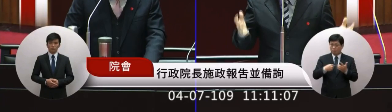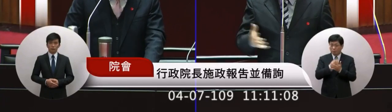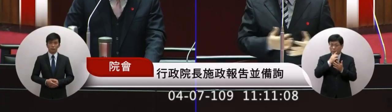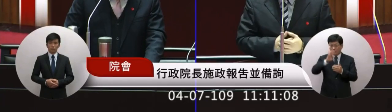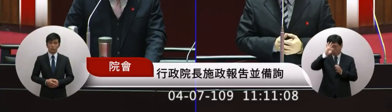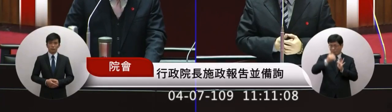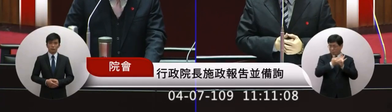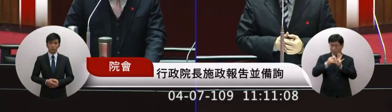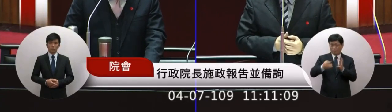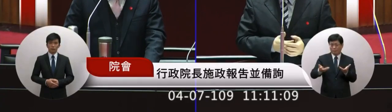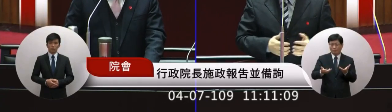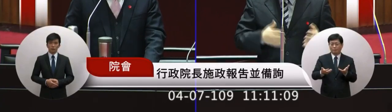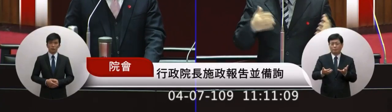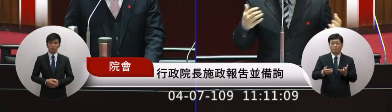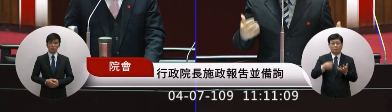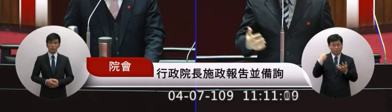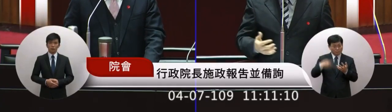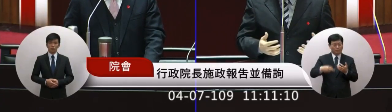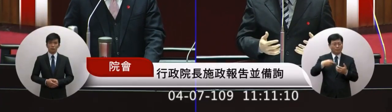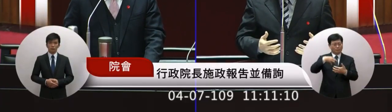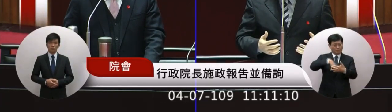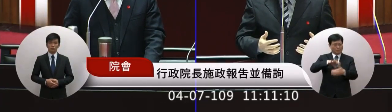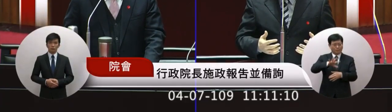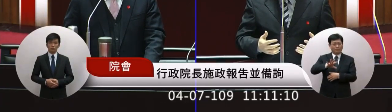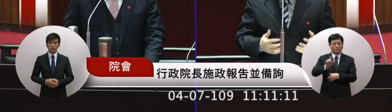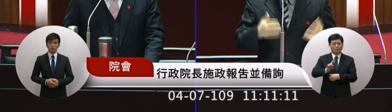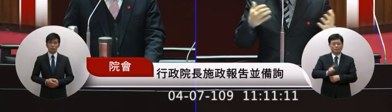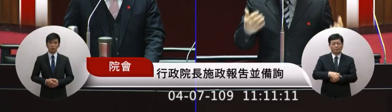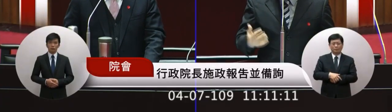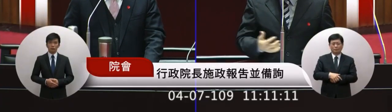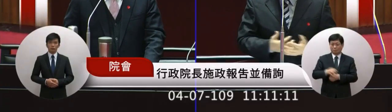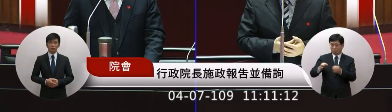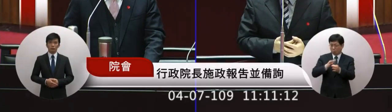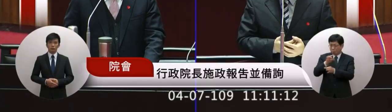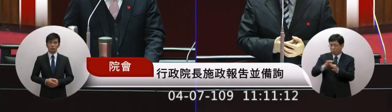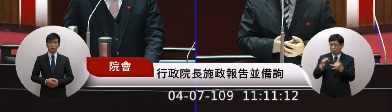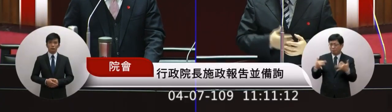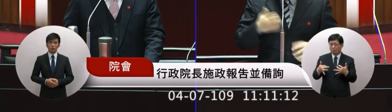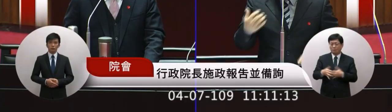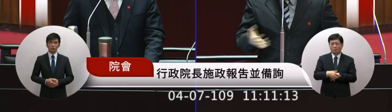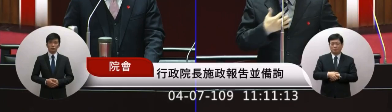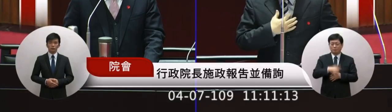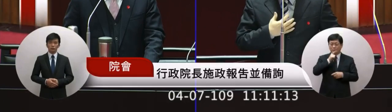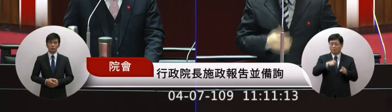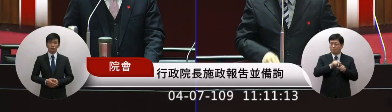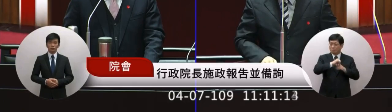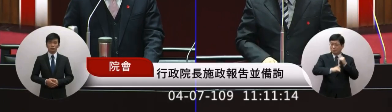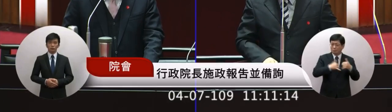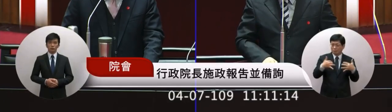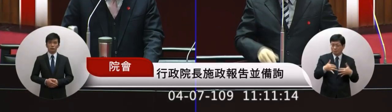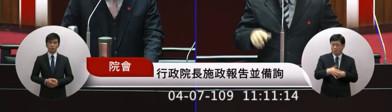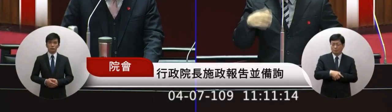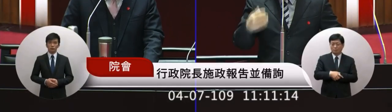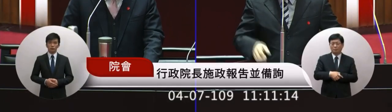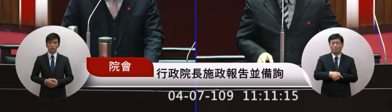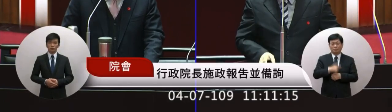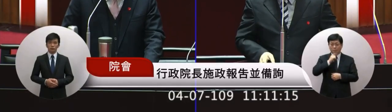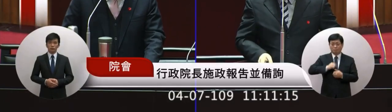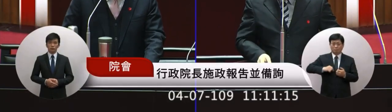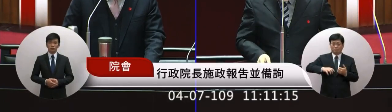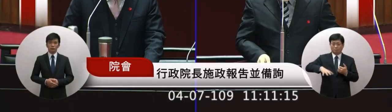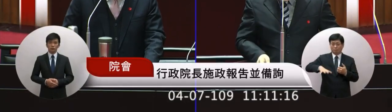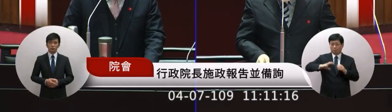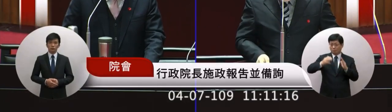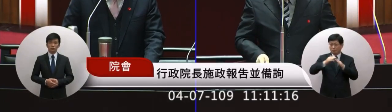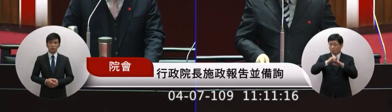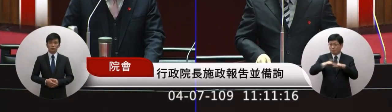防疫上的问题，也包括了一个经济上面的一个问题、民生上面的一个问题、我们整个国安上面的